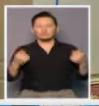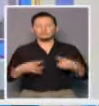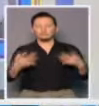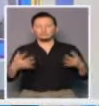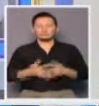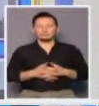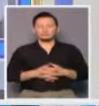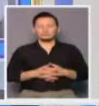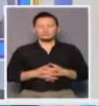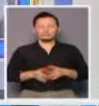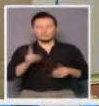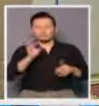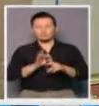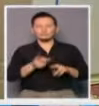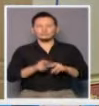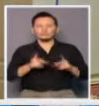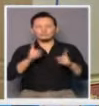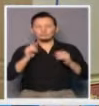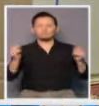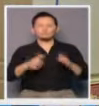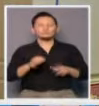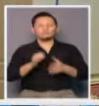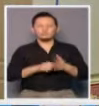мероприятий. Цель этого семинара